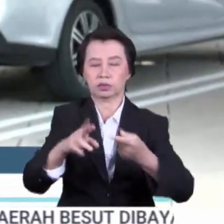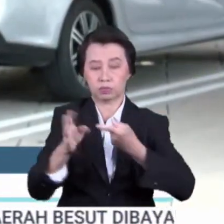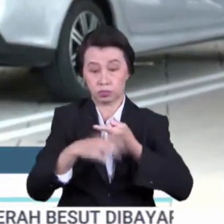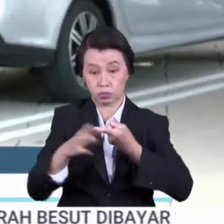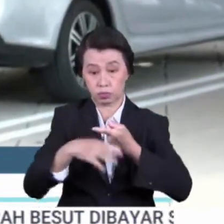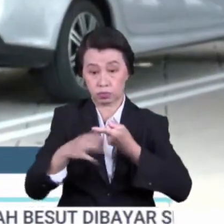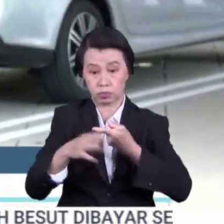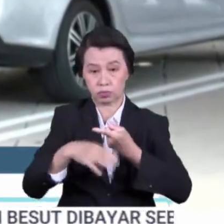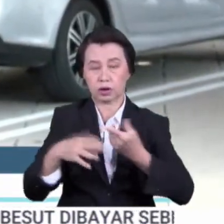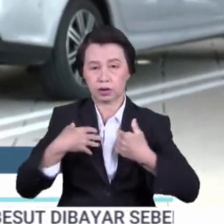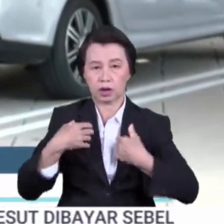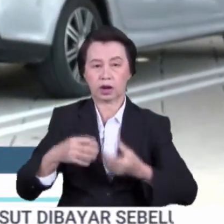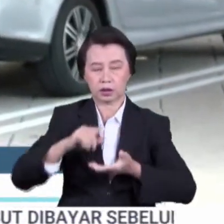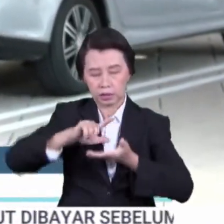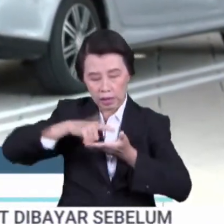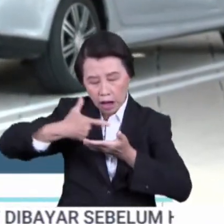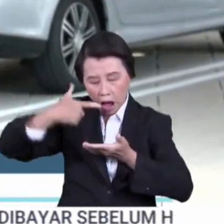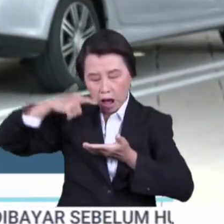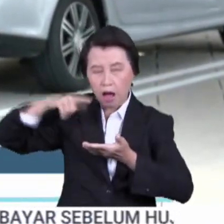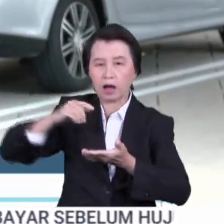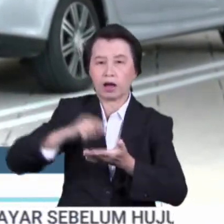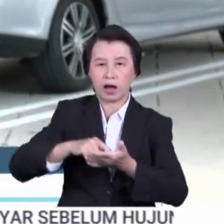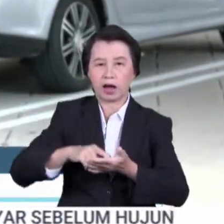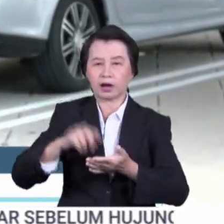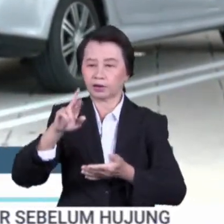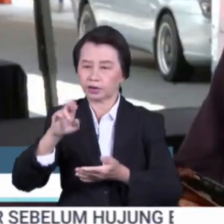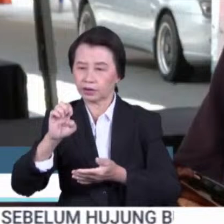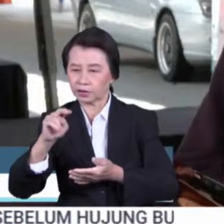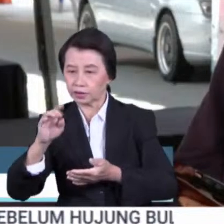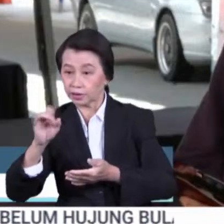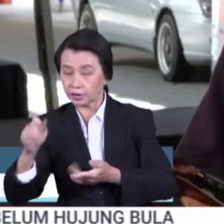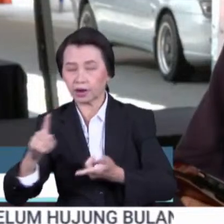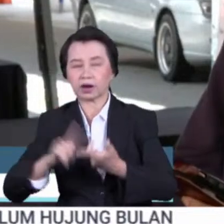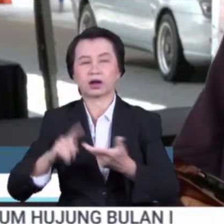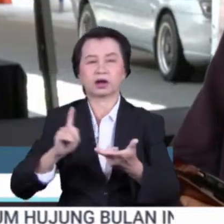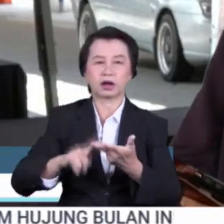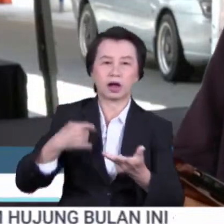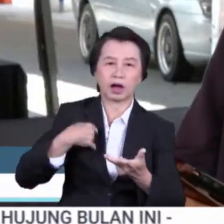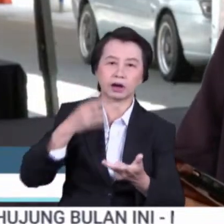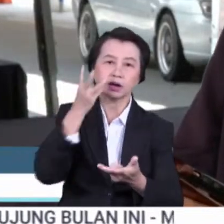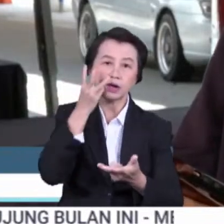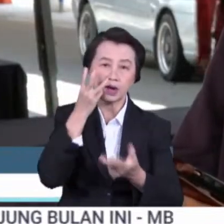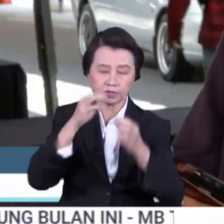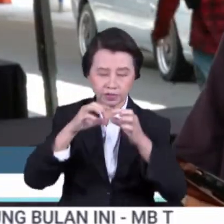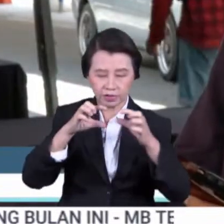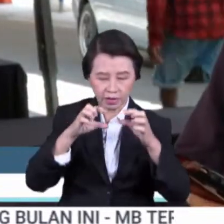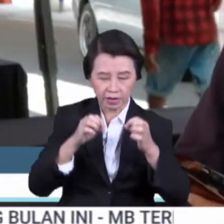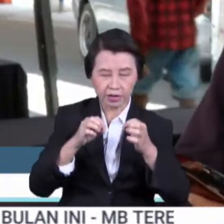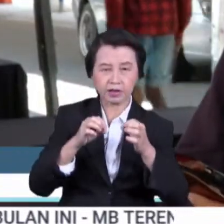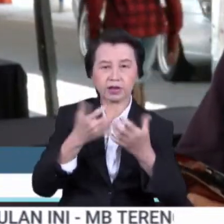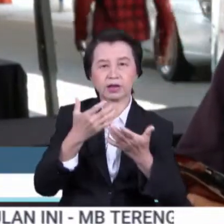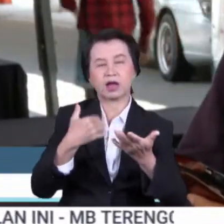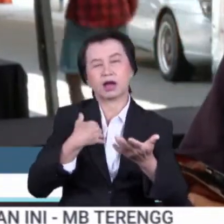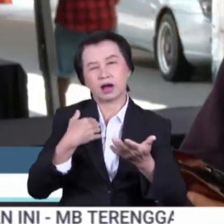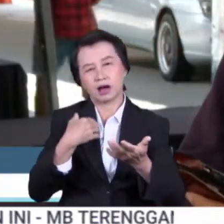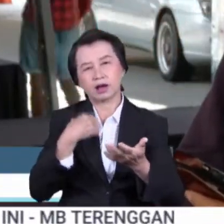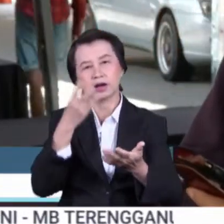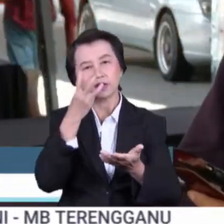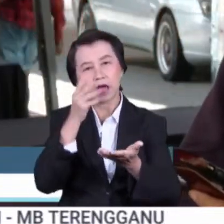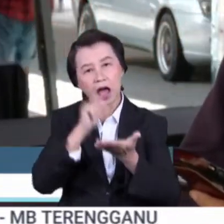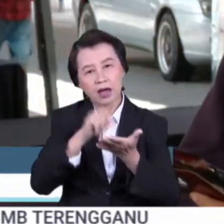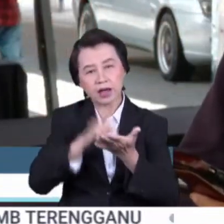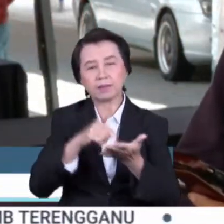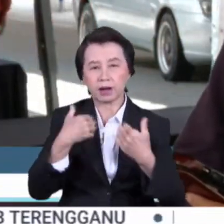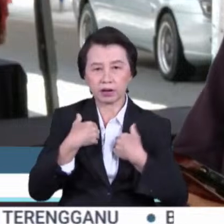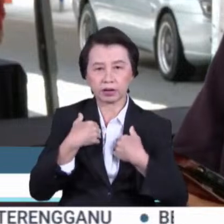tu kita ada mi laksa, kita ada rendang, kita ada nasi impit, kita ada nasi ayam